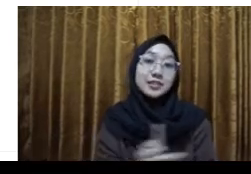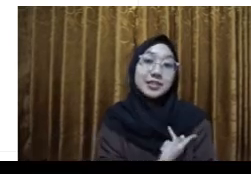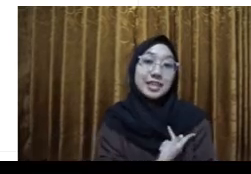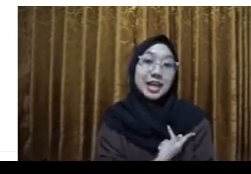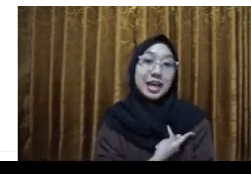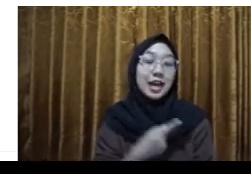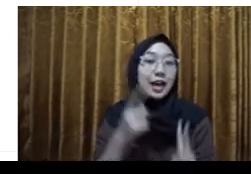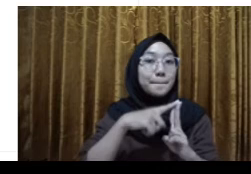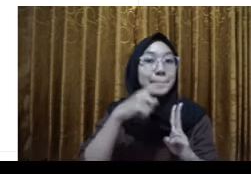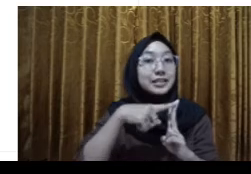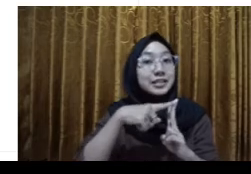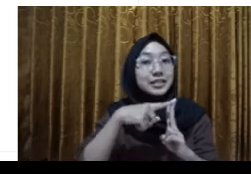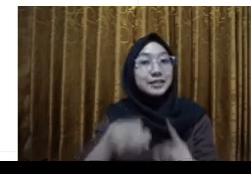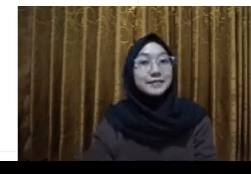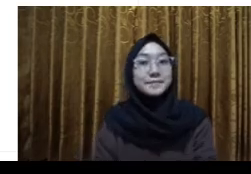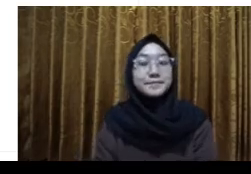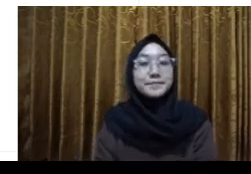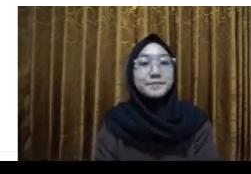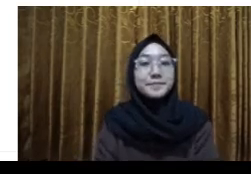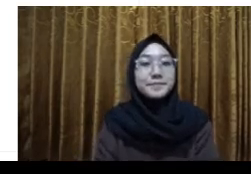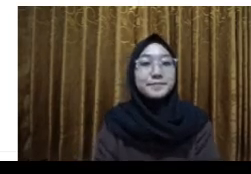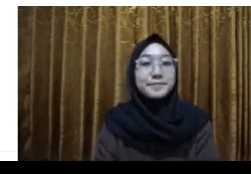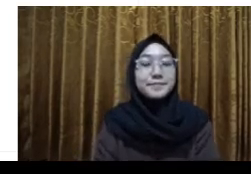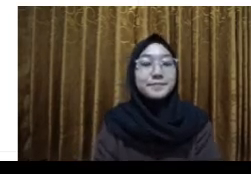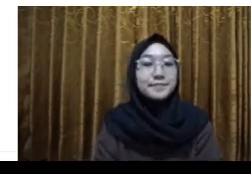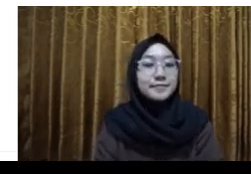S. File list, save as Alt F A.